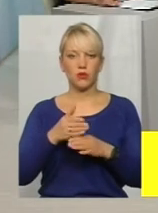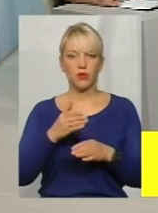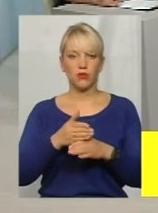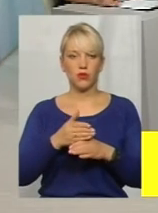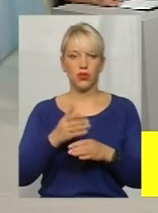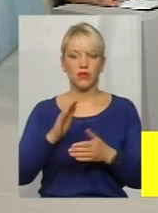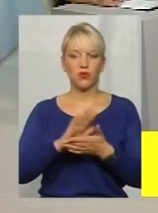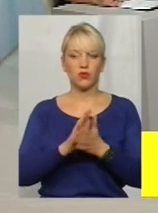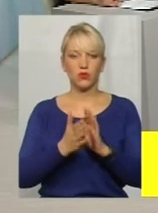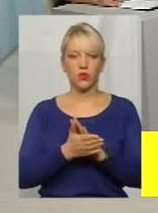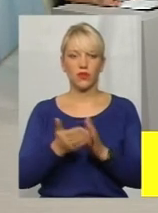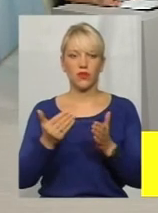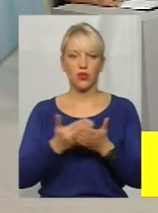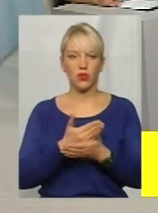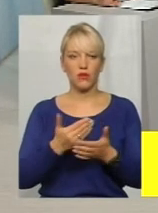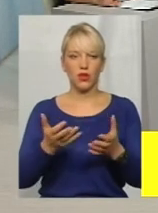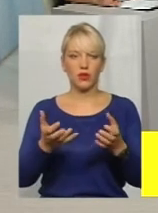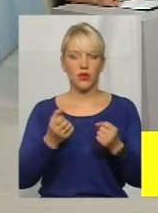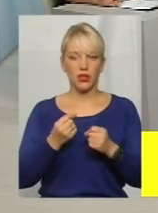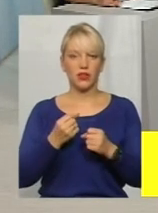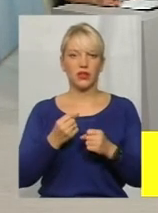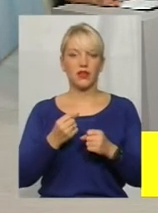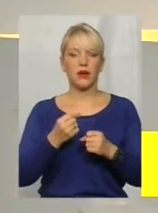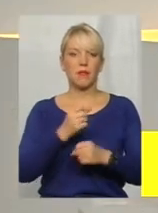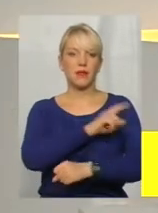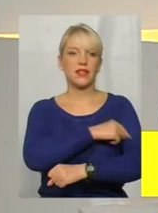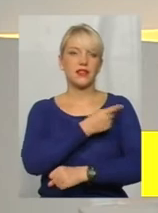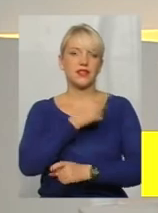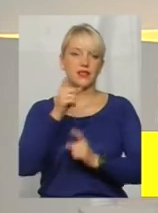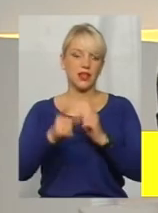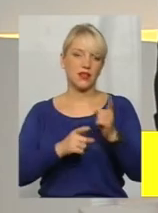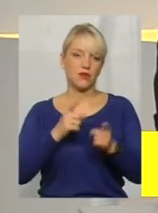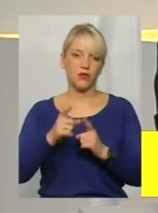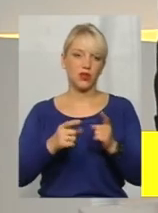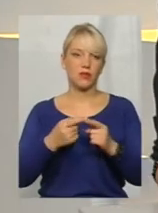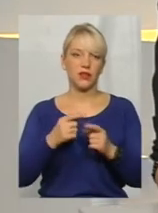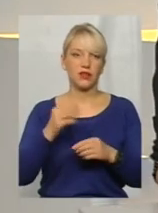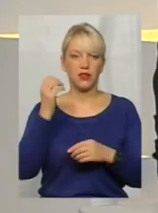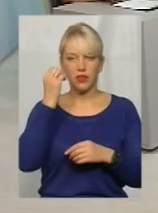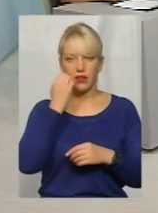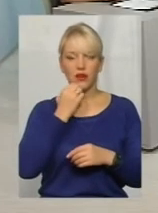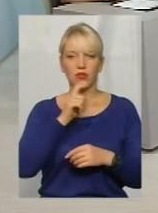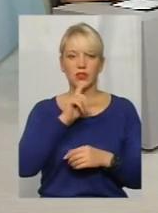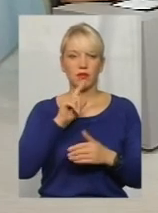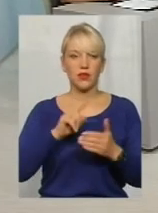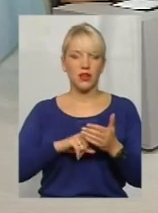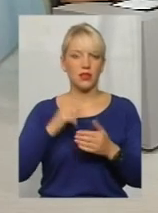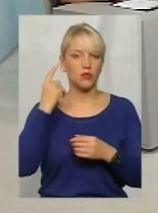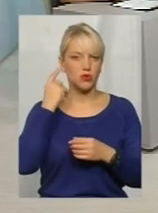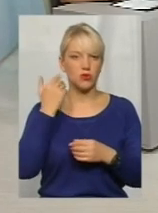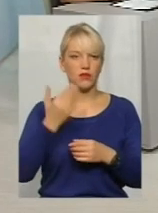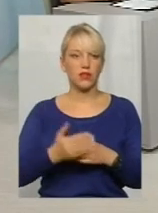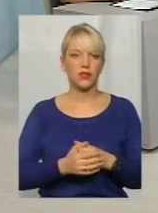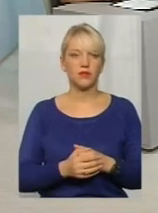в условиях новой принятой медицинской реформы? Дякуємо за ваше питання, ми почули. Отож, напевно, до вас, пані Наталі. Ви